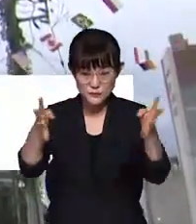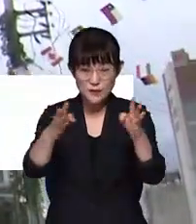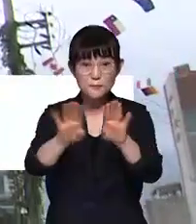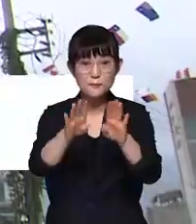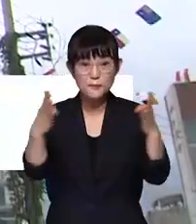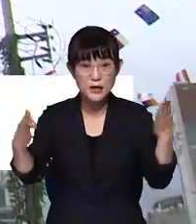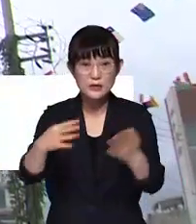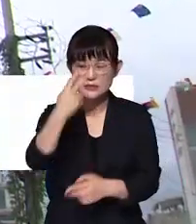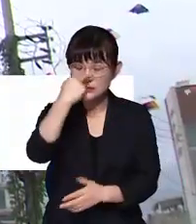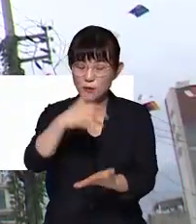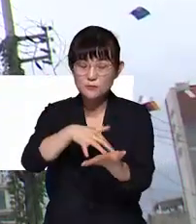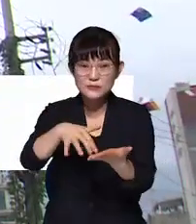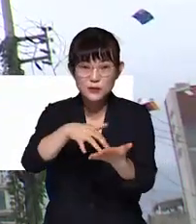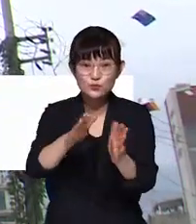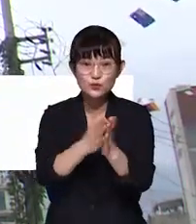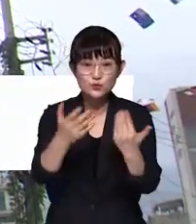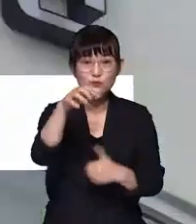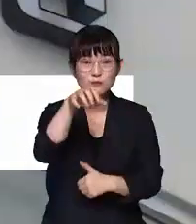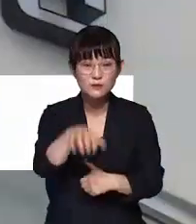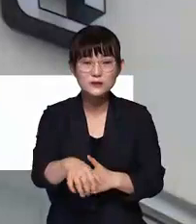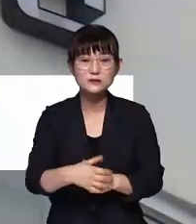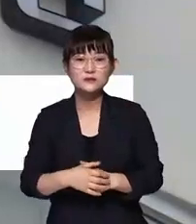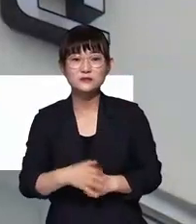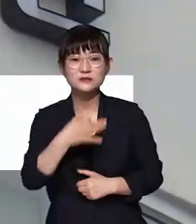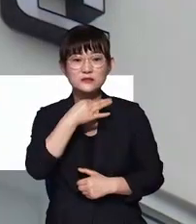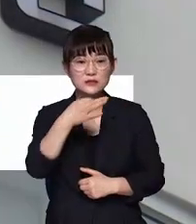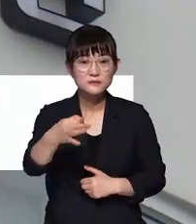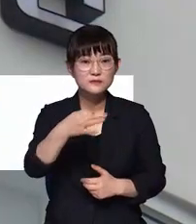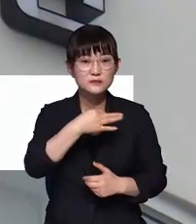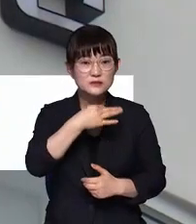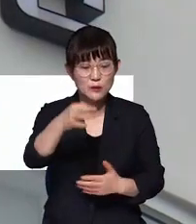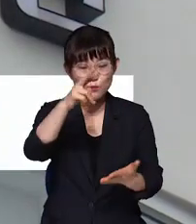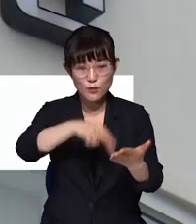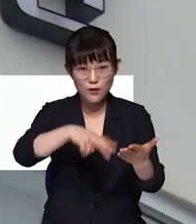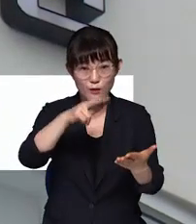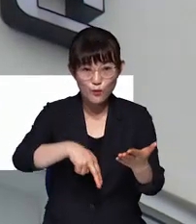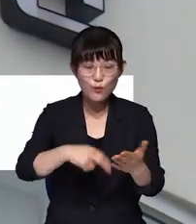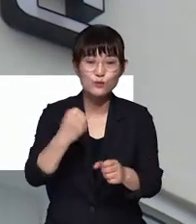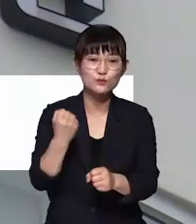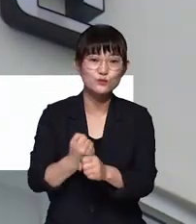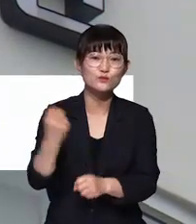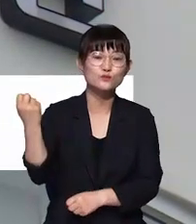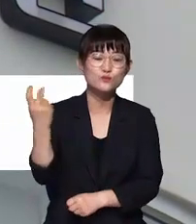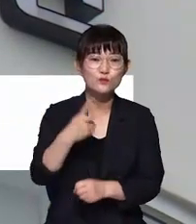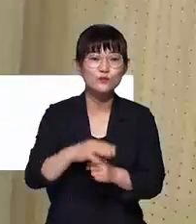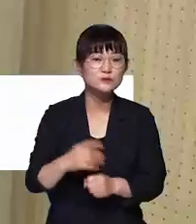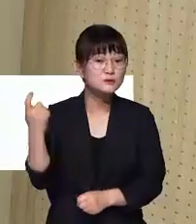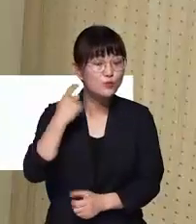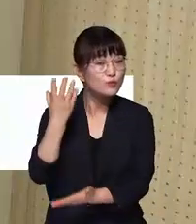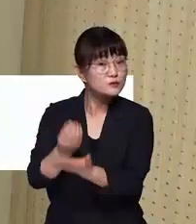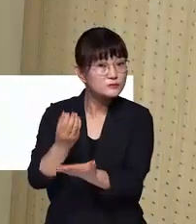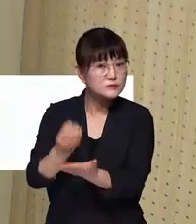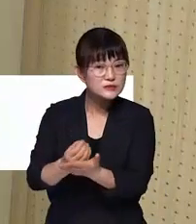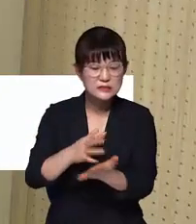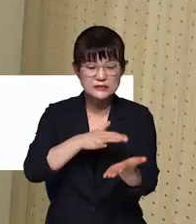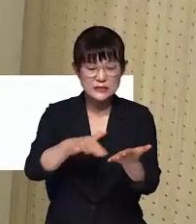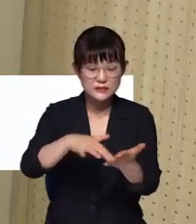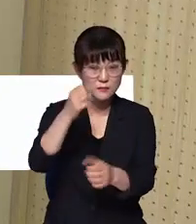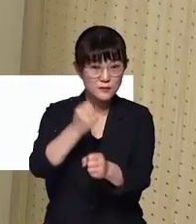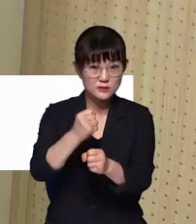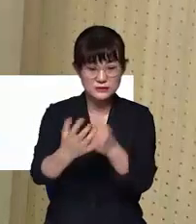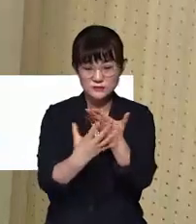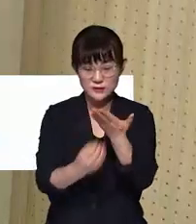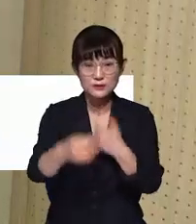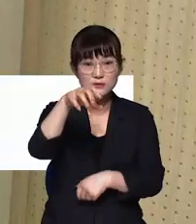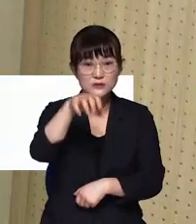개관한 점자도서관은 대면 낭독과 점자자료 제작을 위한 녹음실, 점자 인쇄실 등을 갖췄으며